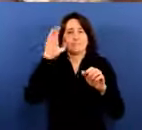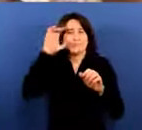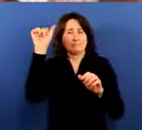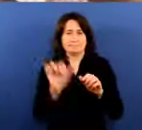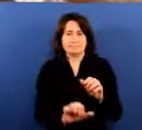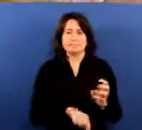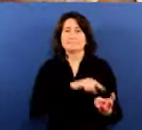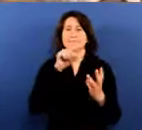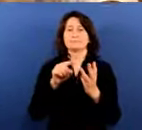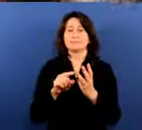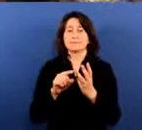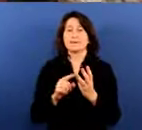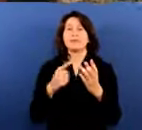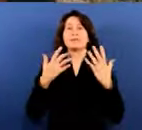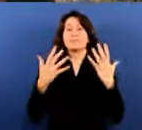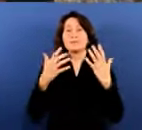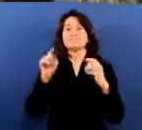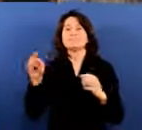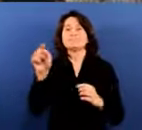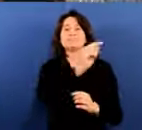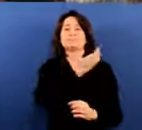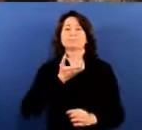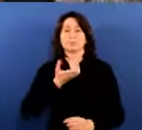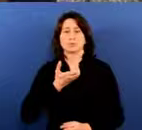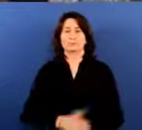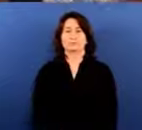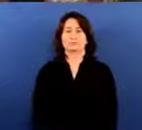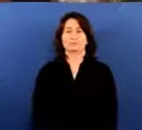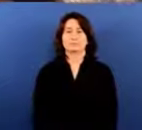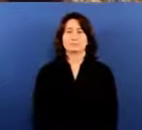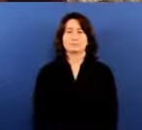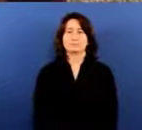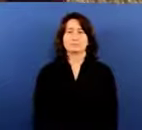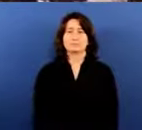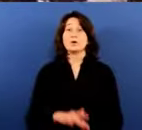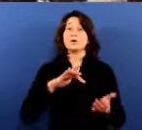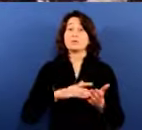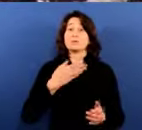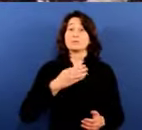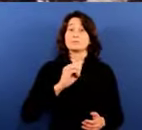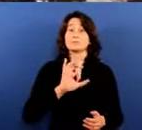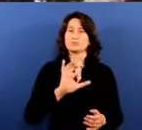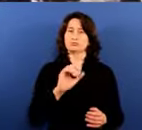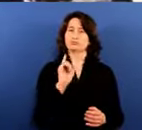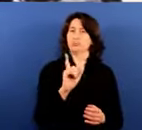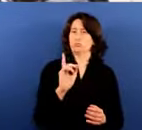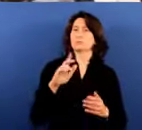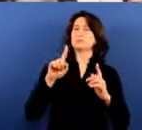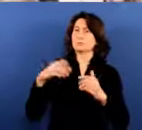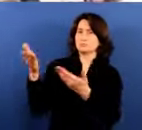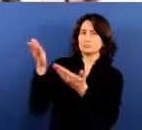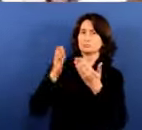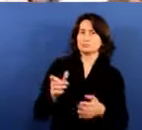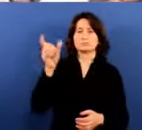dira, euretako 10 gamerako denboraldikoak. Hori ez gainera beste 7 kontzertu egongo dira, Boseko zenbait gambera